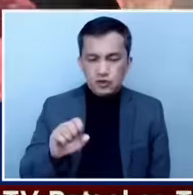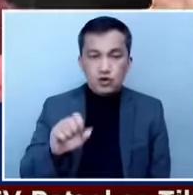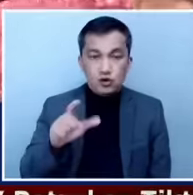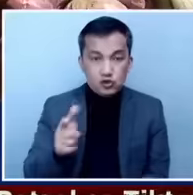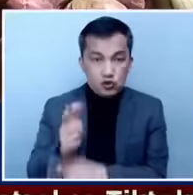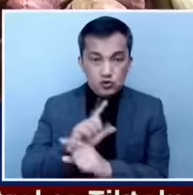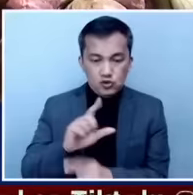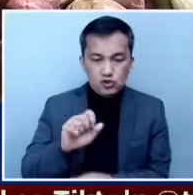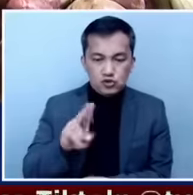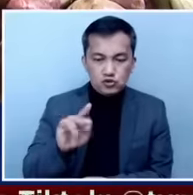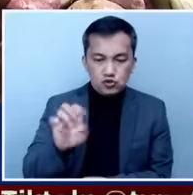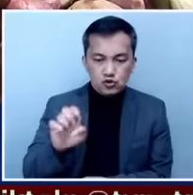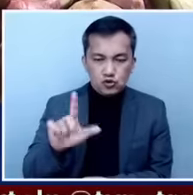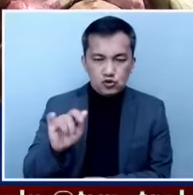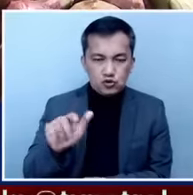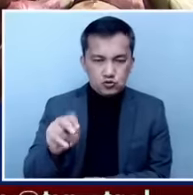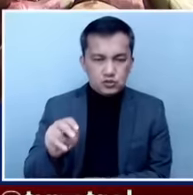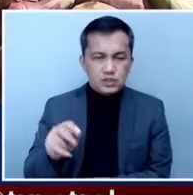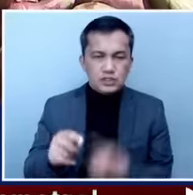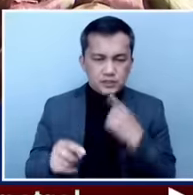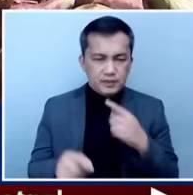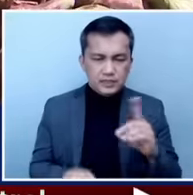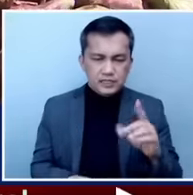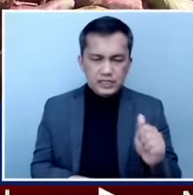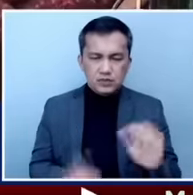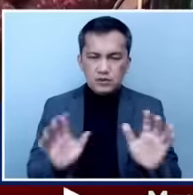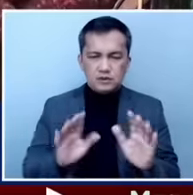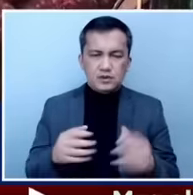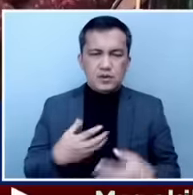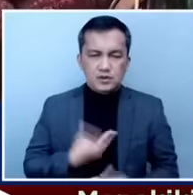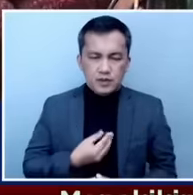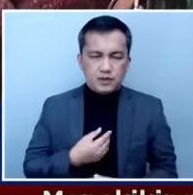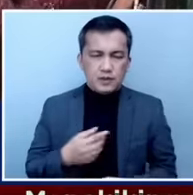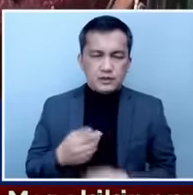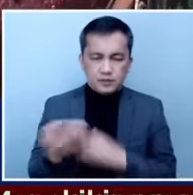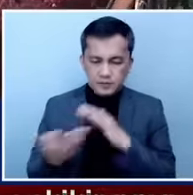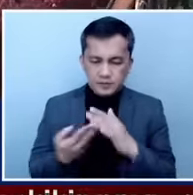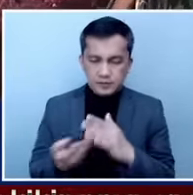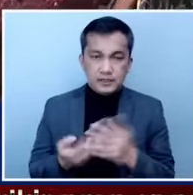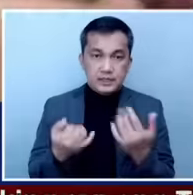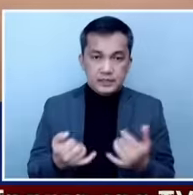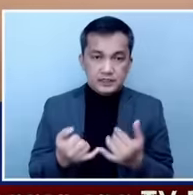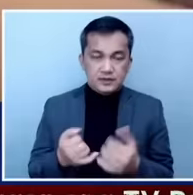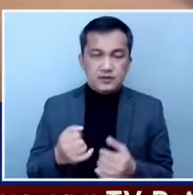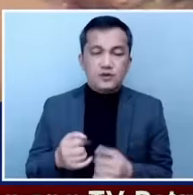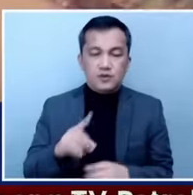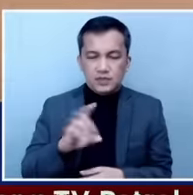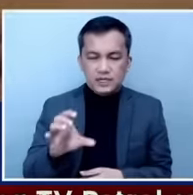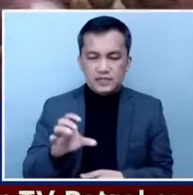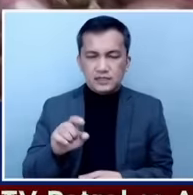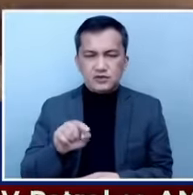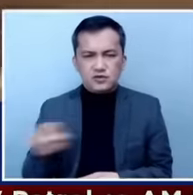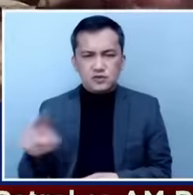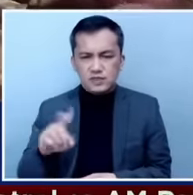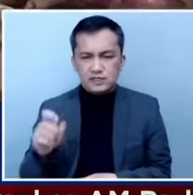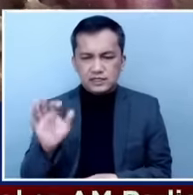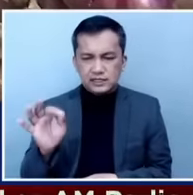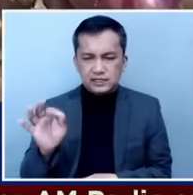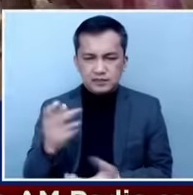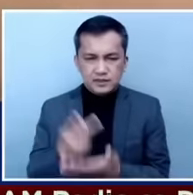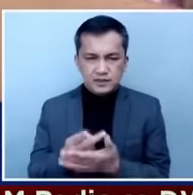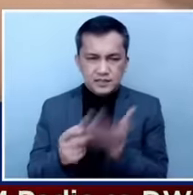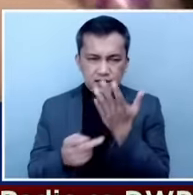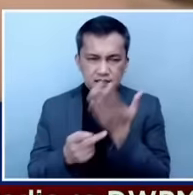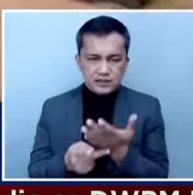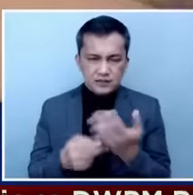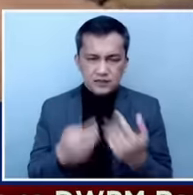naman ng DA na walang dapat ipangamba ang mga mamimili. Sa ngayon, nasa 100 hanggang 190 pesos ang kilo ng